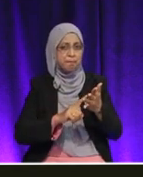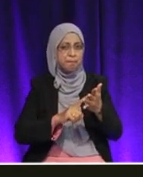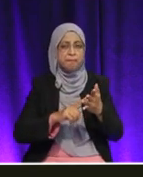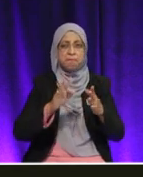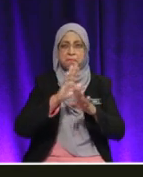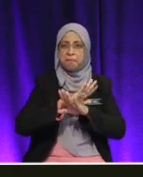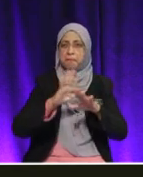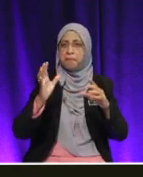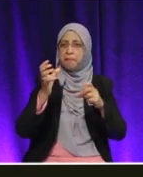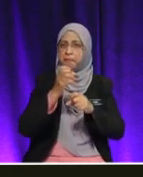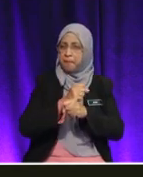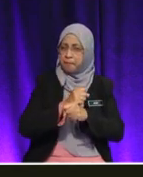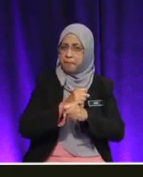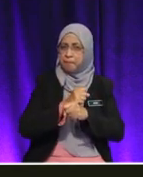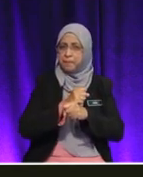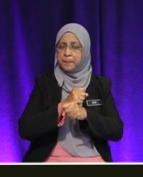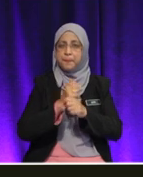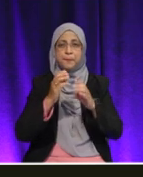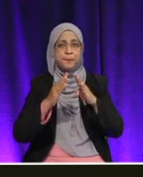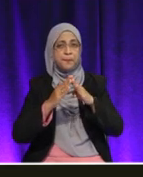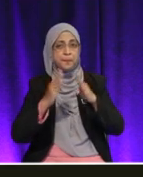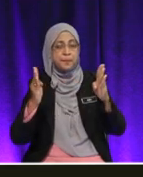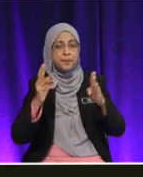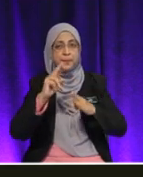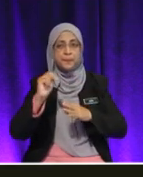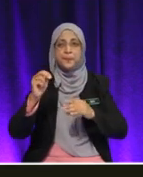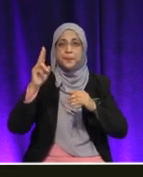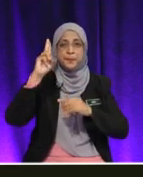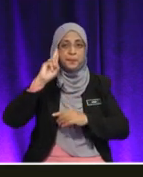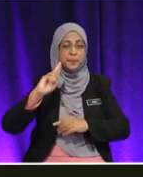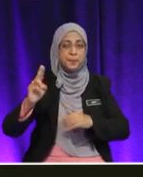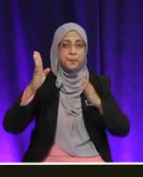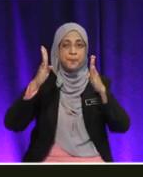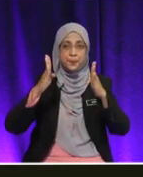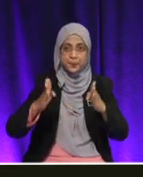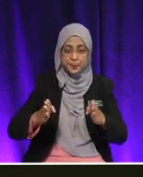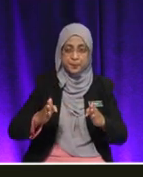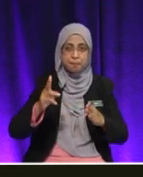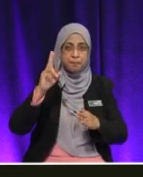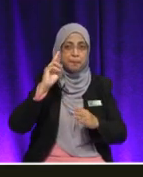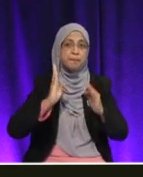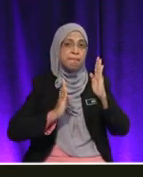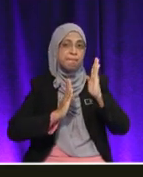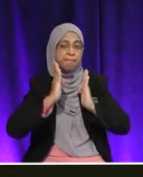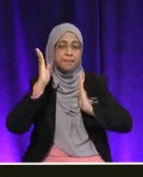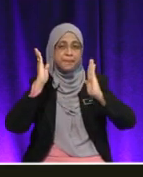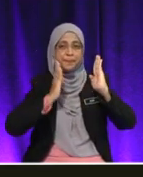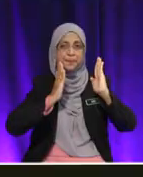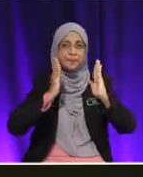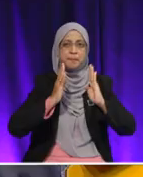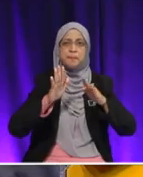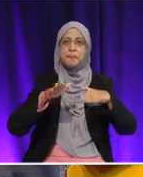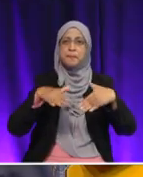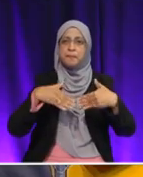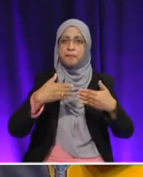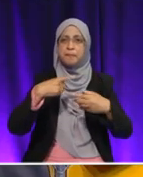boleh berlaku karena permisaan agama bangsa budaya dan bahasa contohnya perkara yang menyentuh